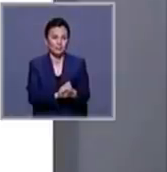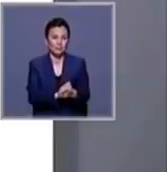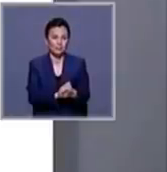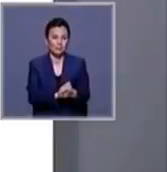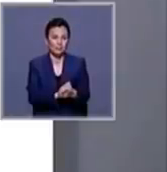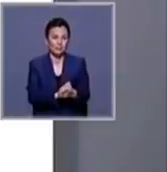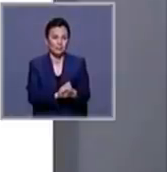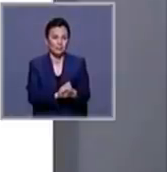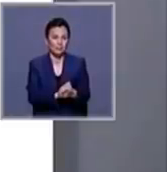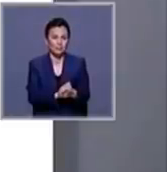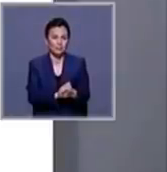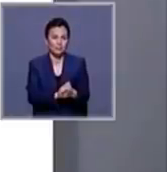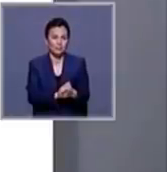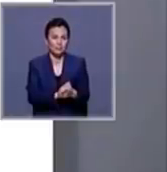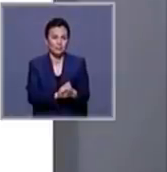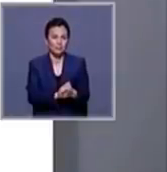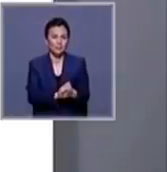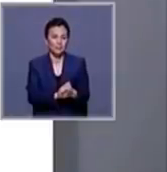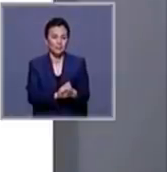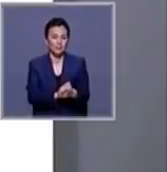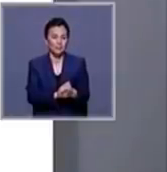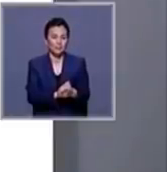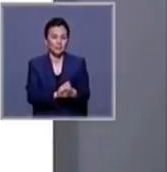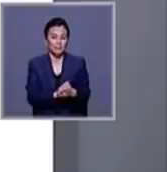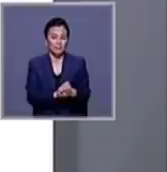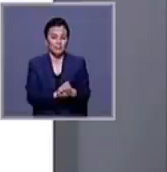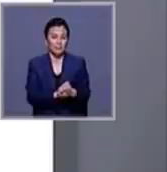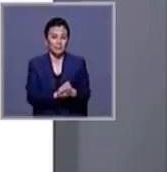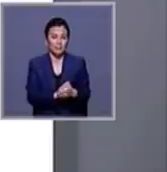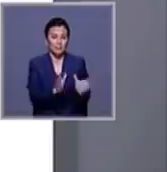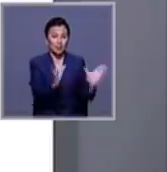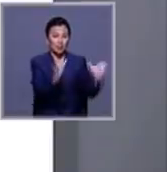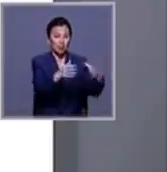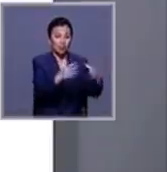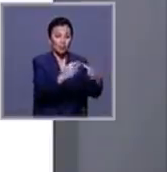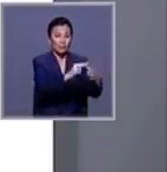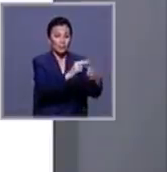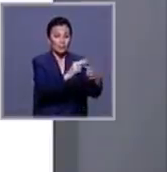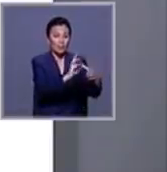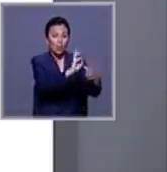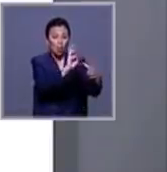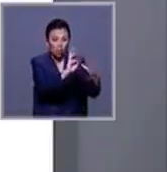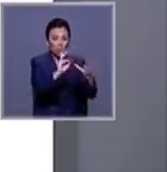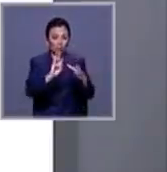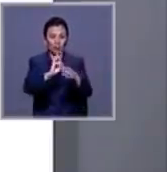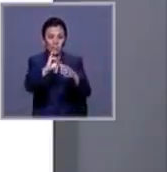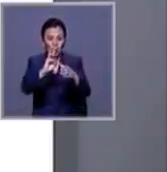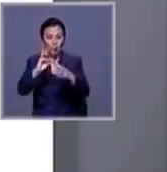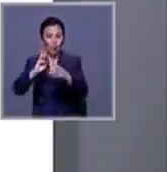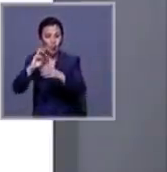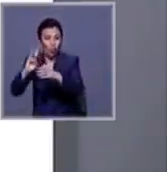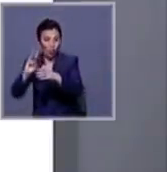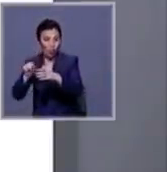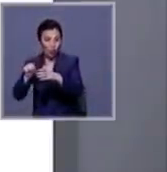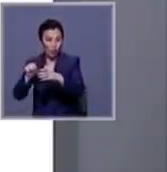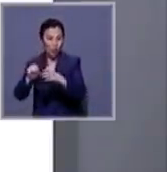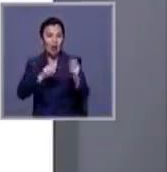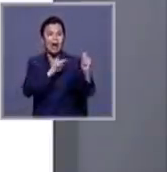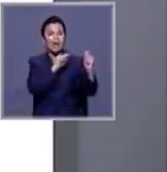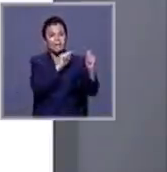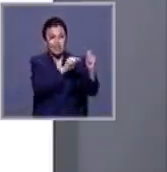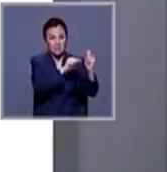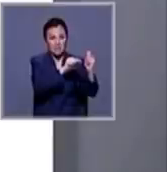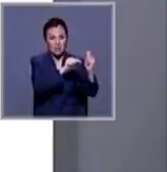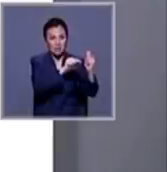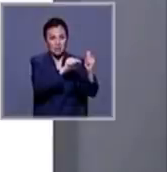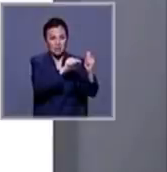คนแล้วที่มีองค์กรรับรอง3คน ค่ะ เพราะฉะนั้นเนี่ยแต่ละกลุ่มเนี่ยก็จะมี6คนต่ออำเภอ ค่ะ แต่ละกลุ่มก็จ